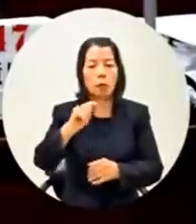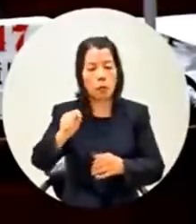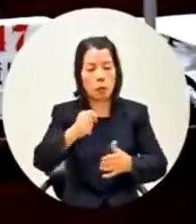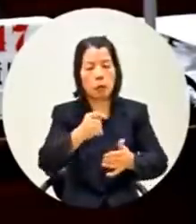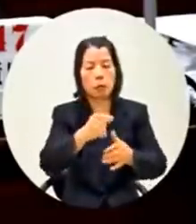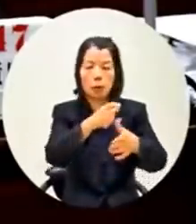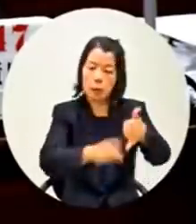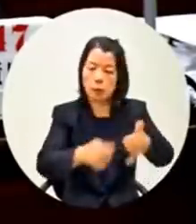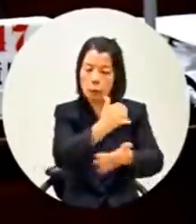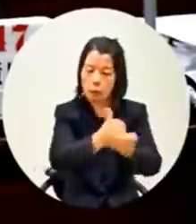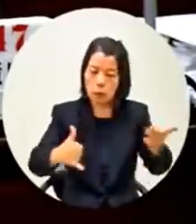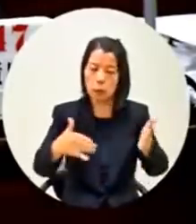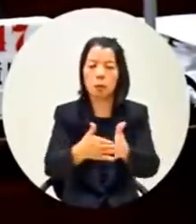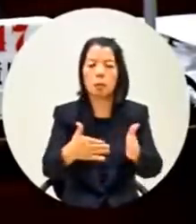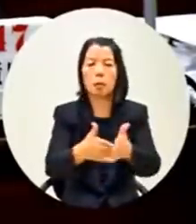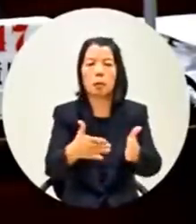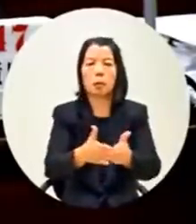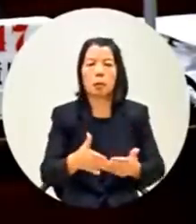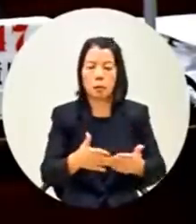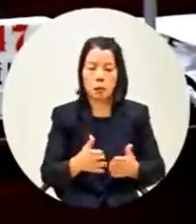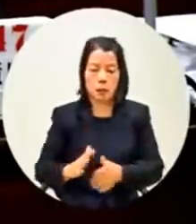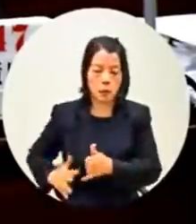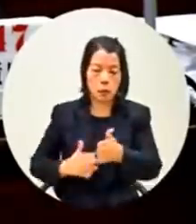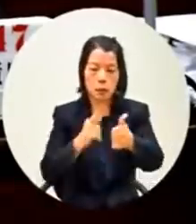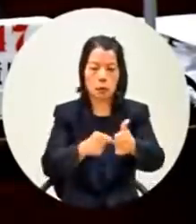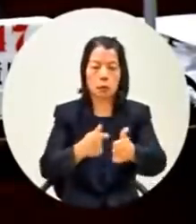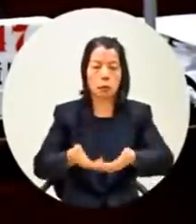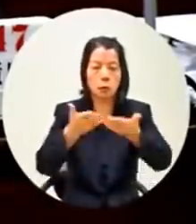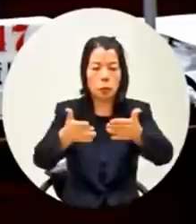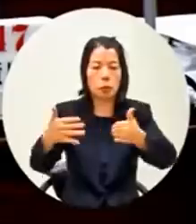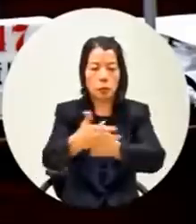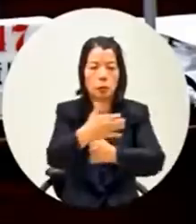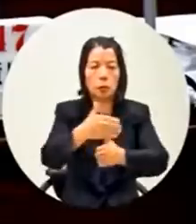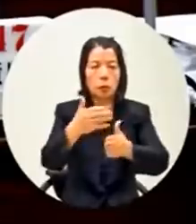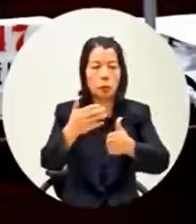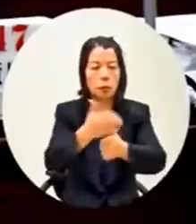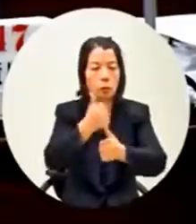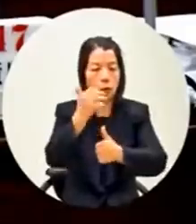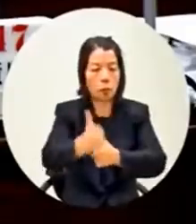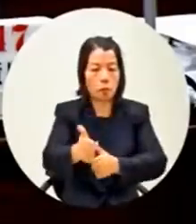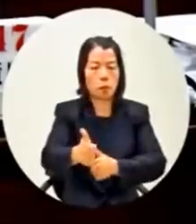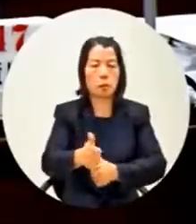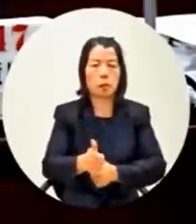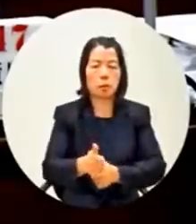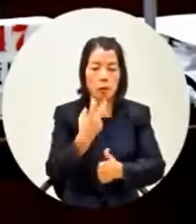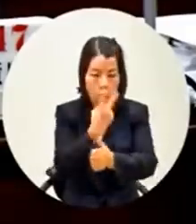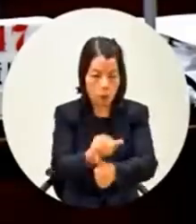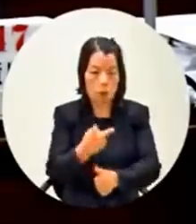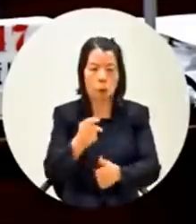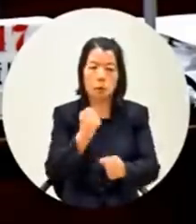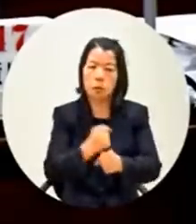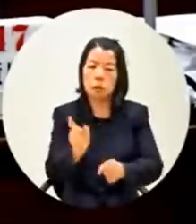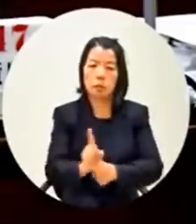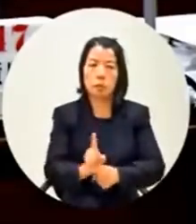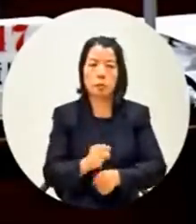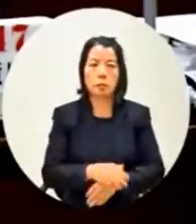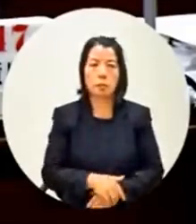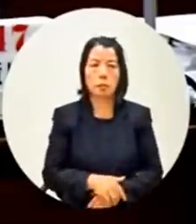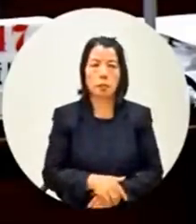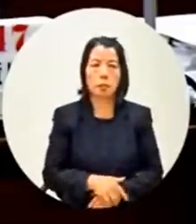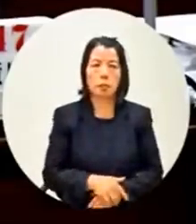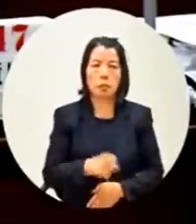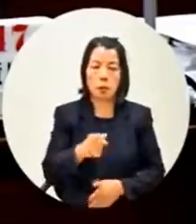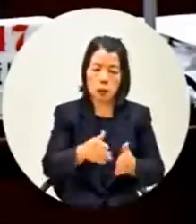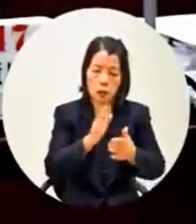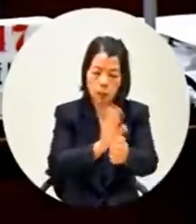号率队拜访渔业署长。他去拜访渔业署长做什么？他去